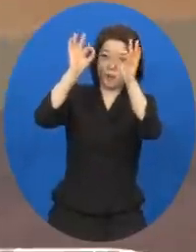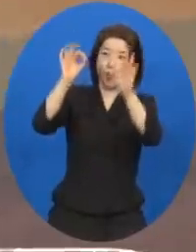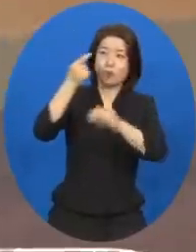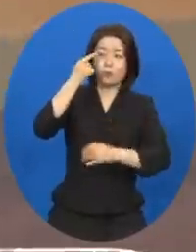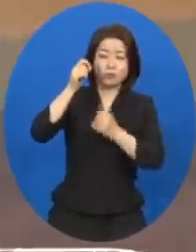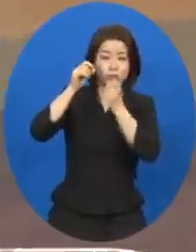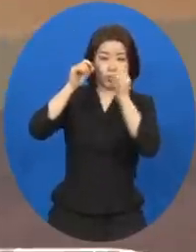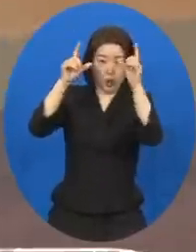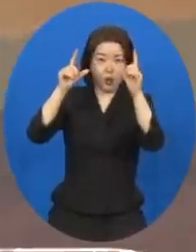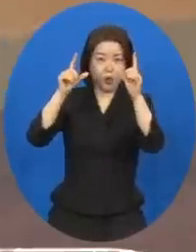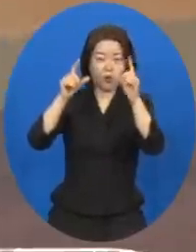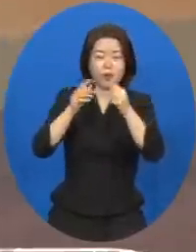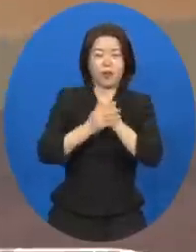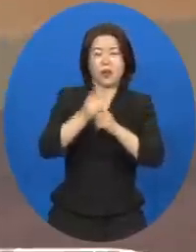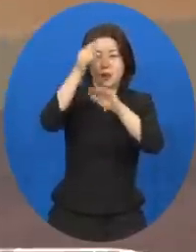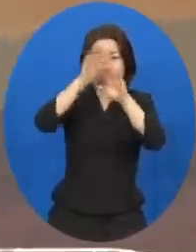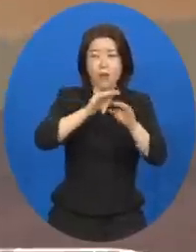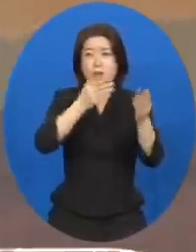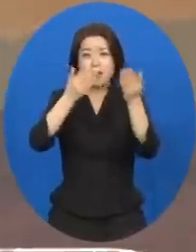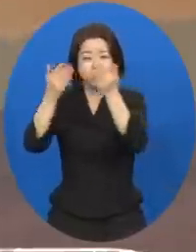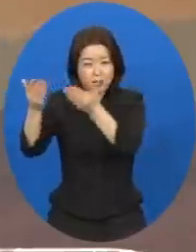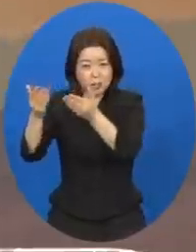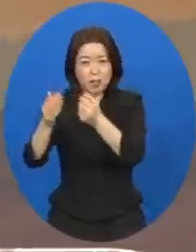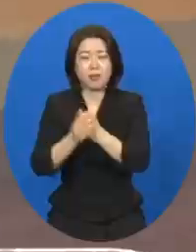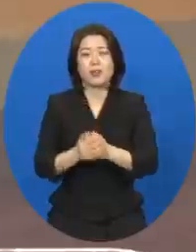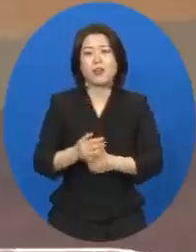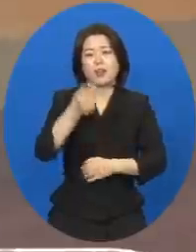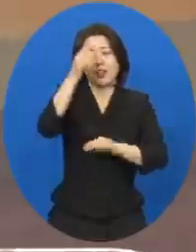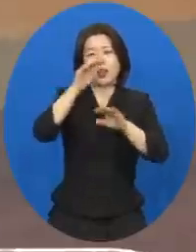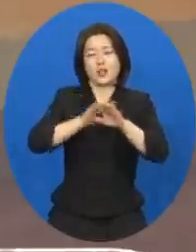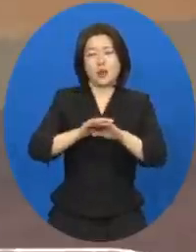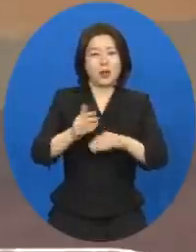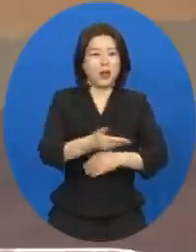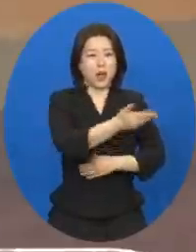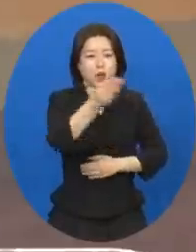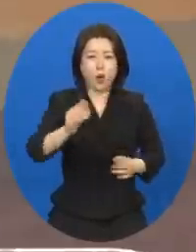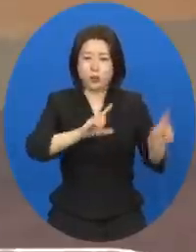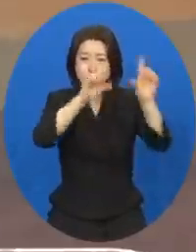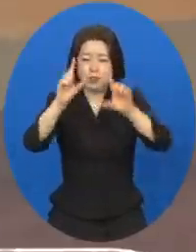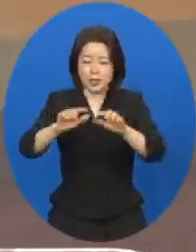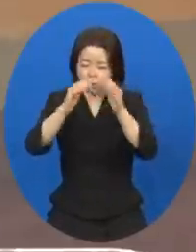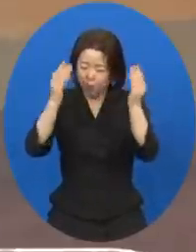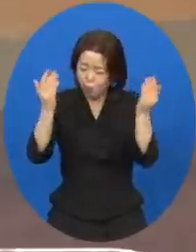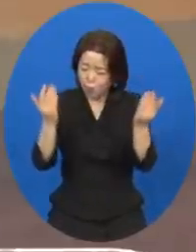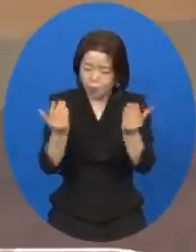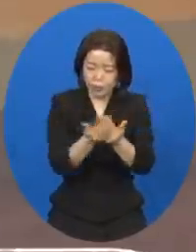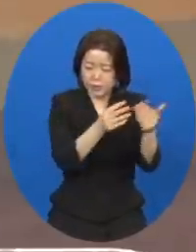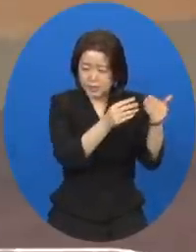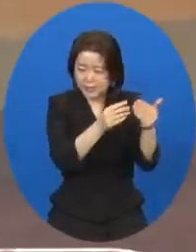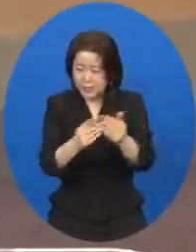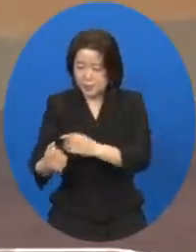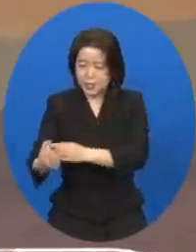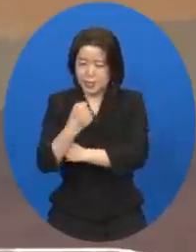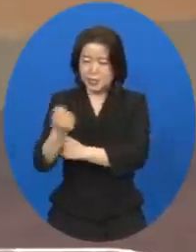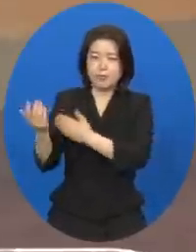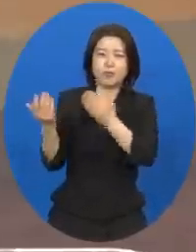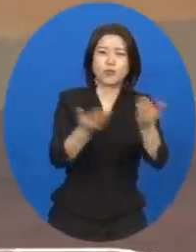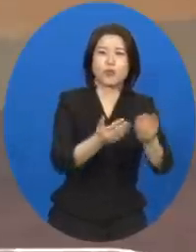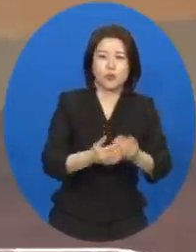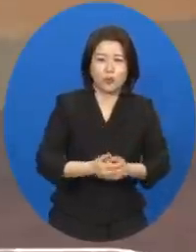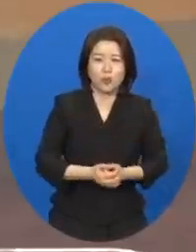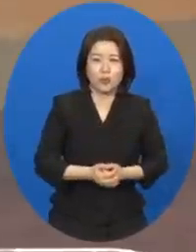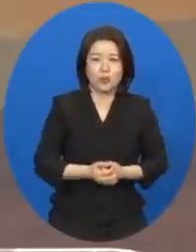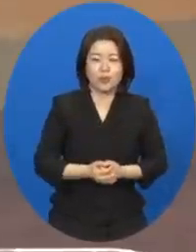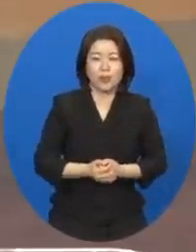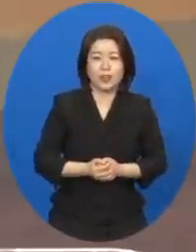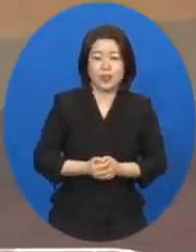예배 드리는 사람은 예배가 여러분의 삶 전체를 살려내는 힘을 공급해 줍니다. 예배